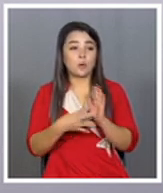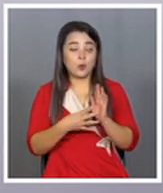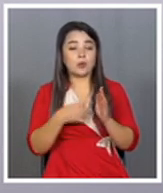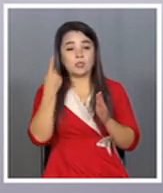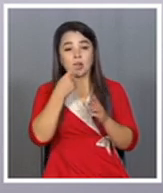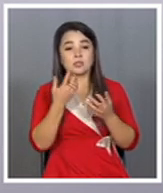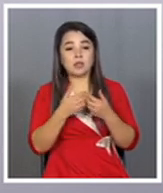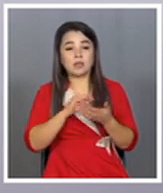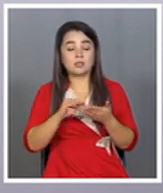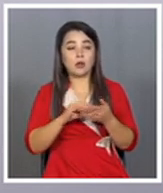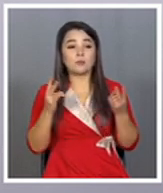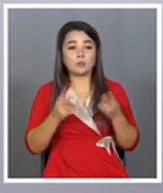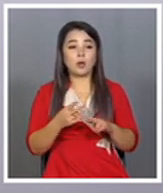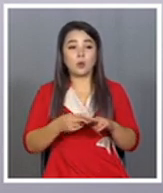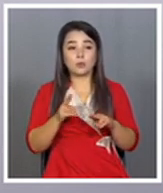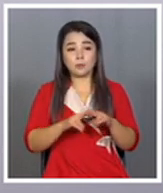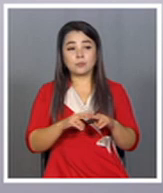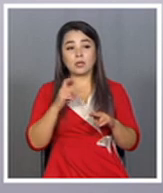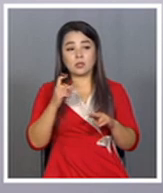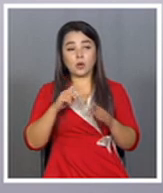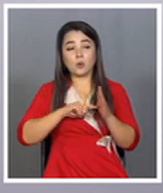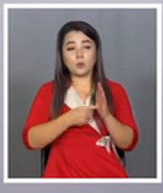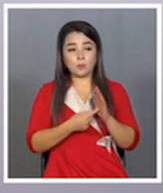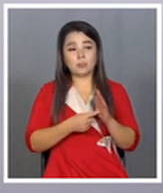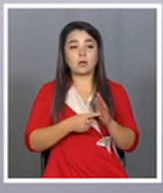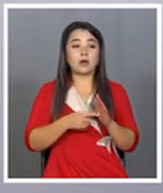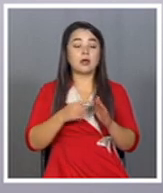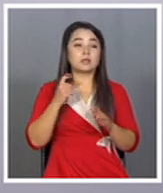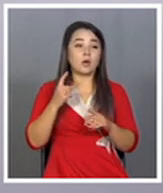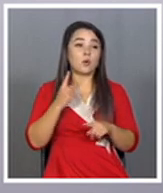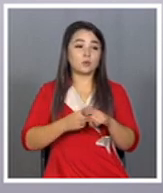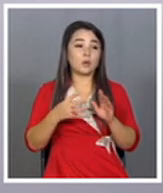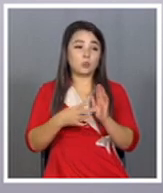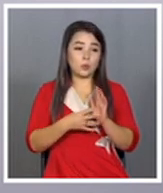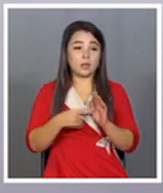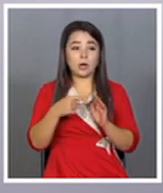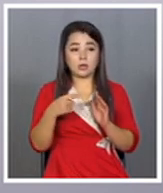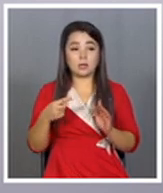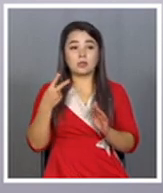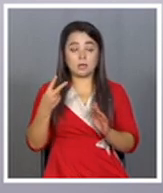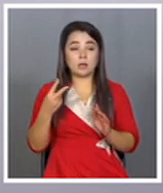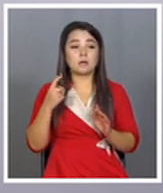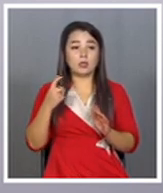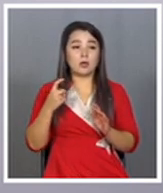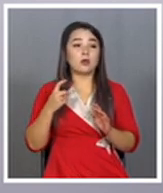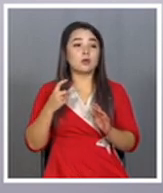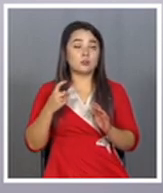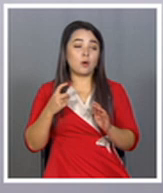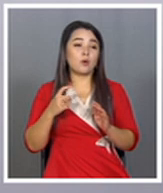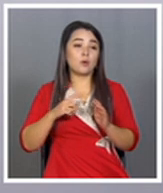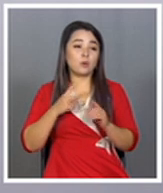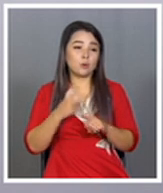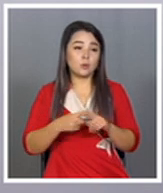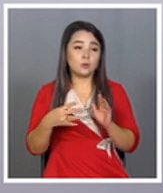түрге келтіреміз. Сонда X көбейтілген X қосылған 9, азайту 2 көбейтілген X қосылған